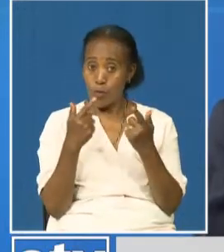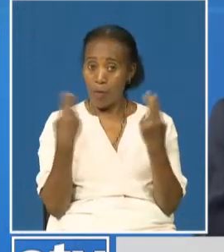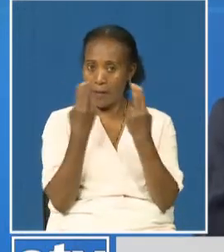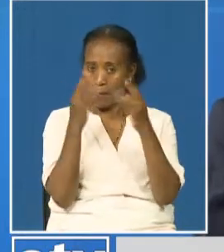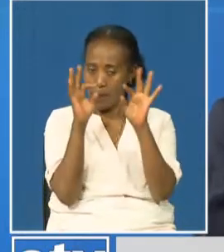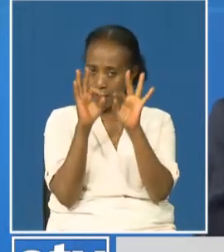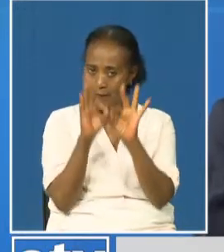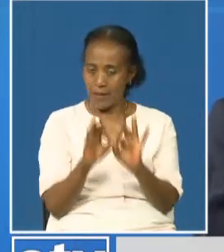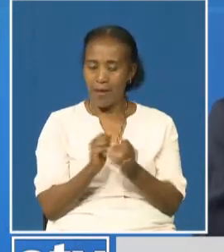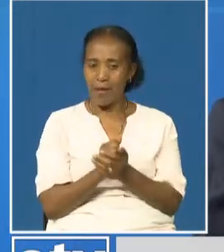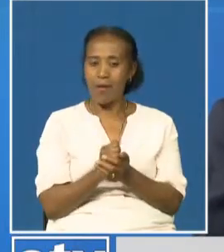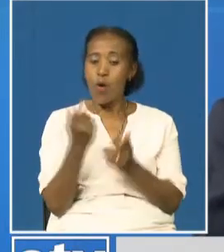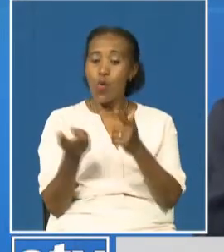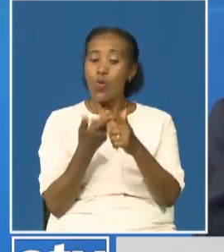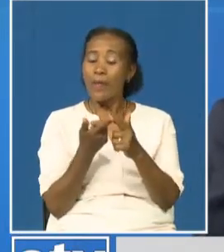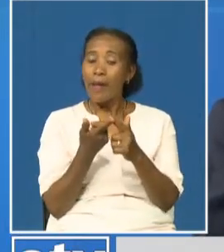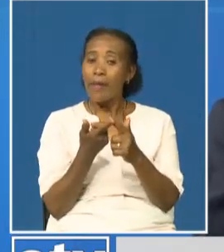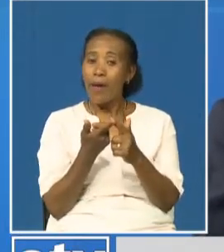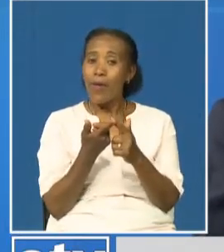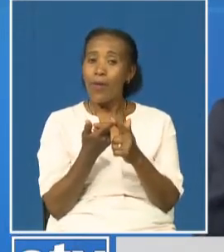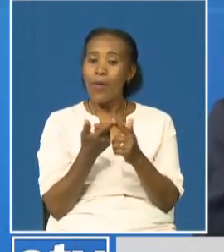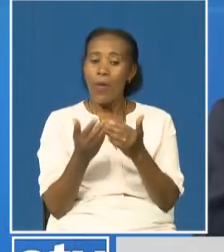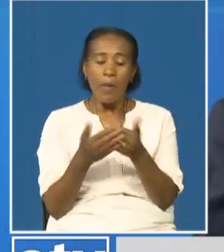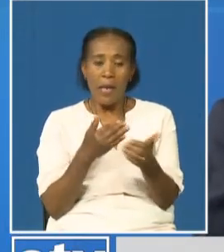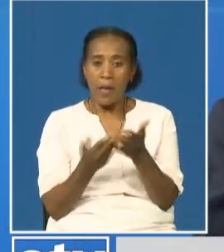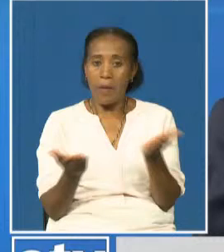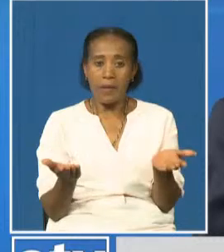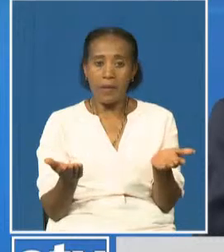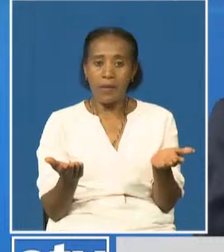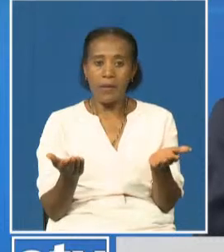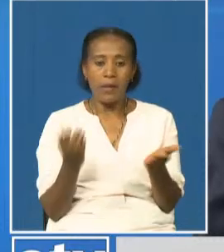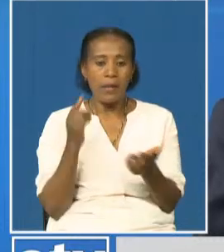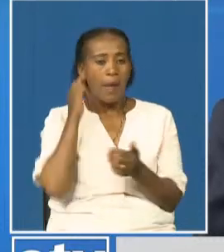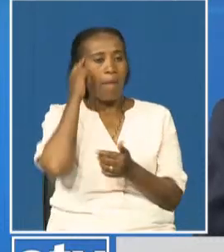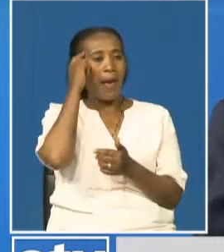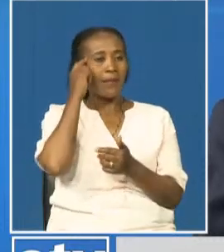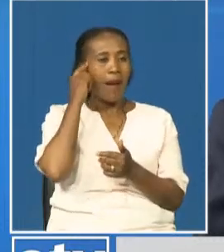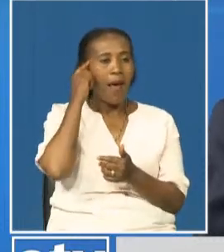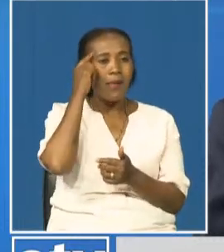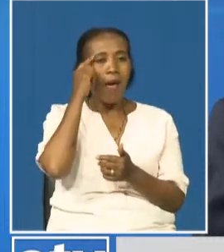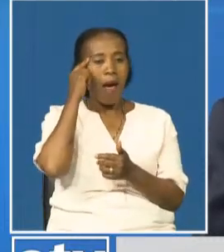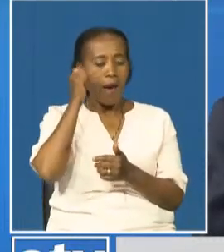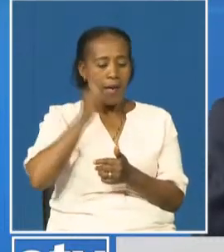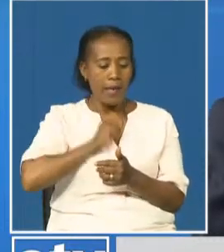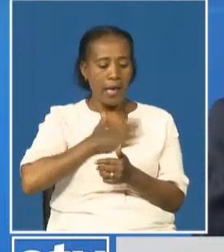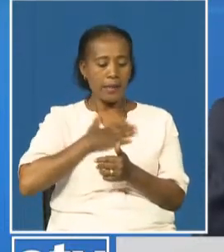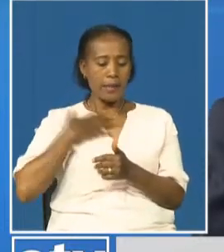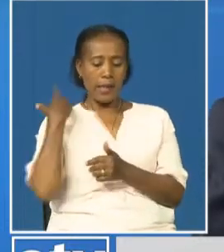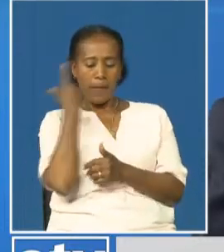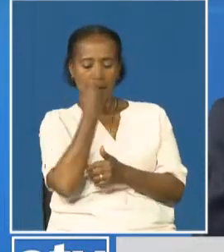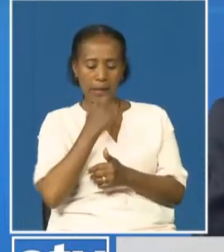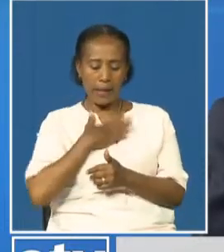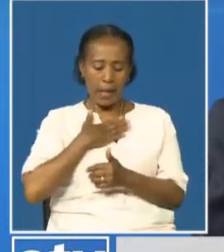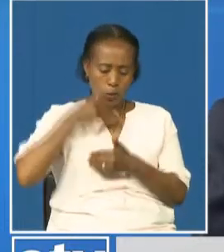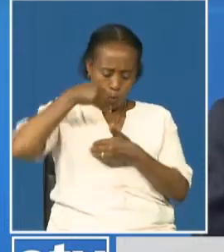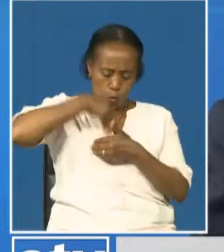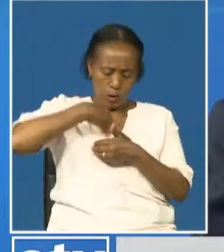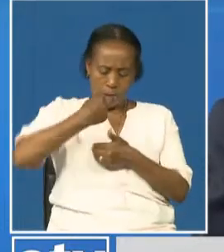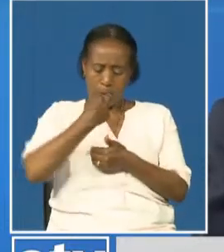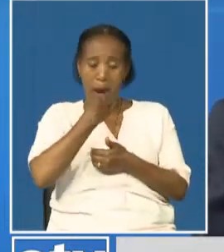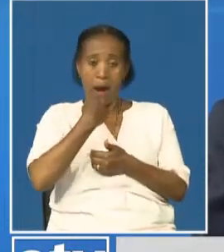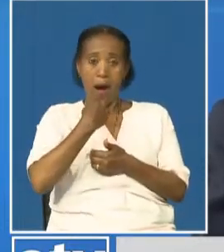ያስፈልጋል። ሁለተኛው ምናልባት የማሰላሰያ እና ራስን የመጠየቂያ ራስን ወደ ውስጥ